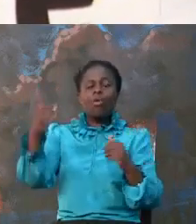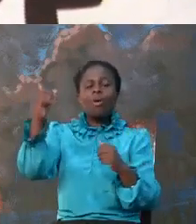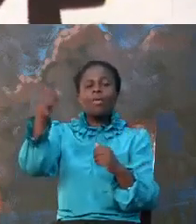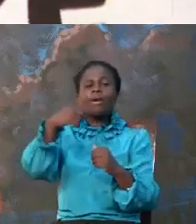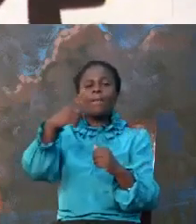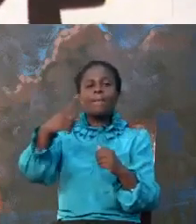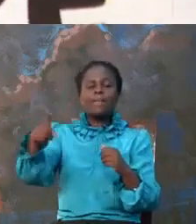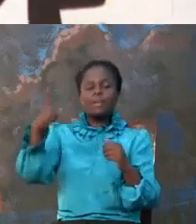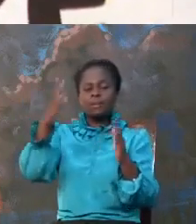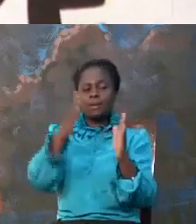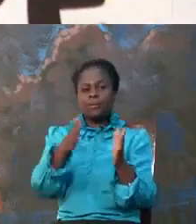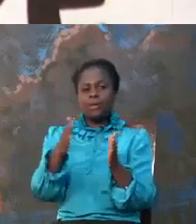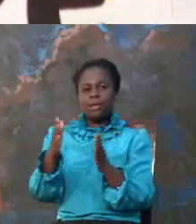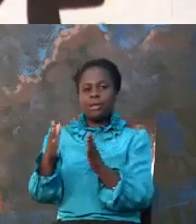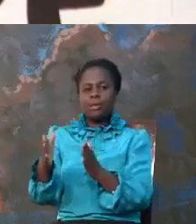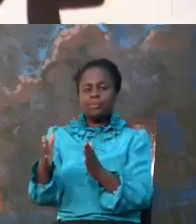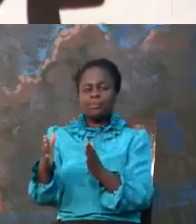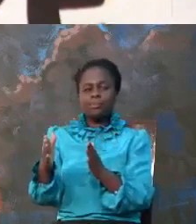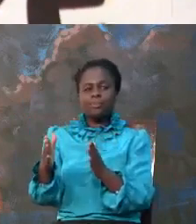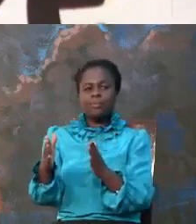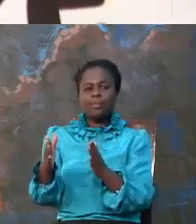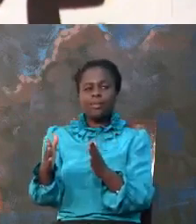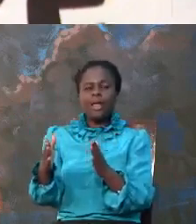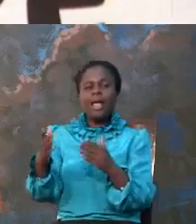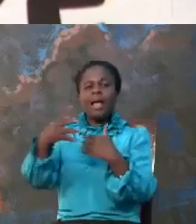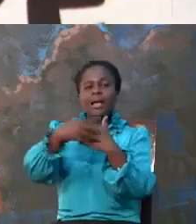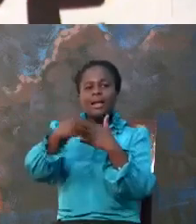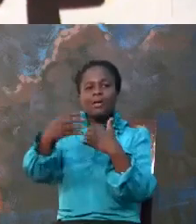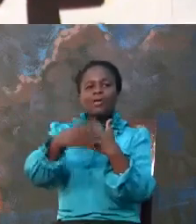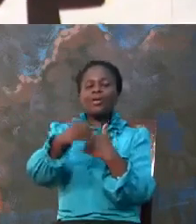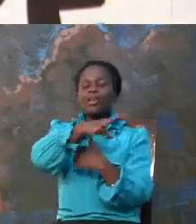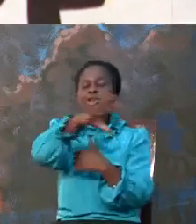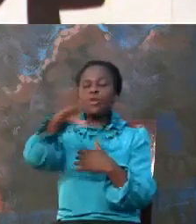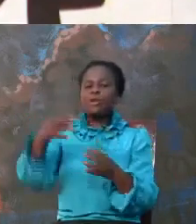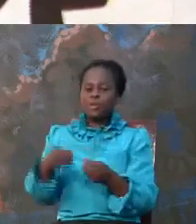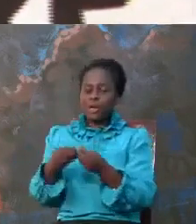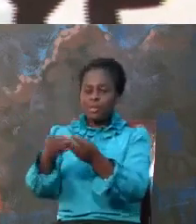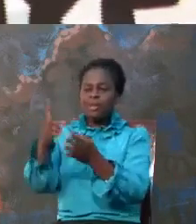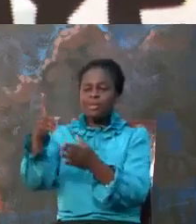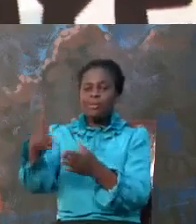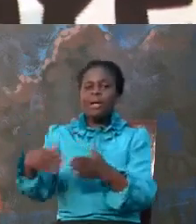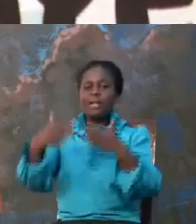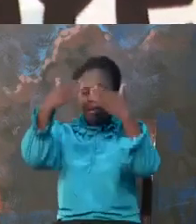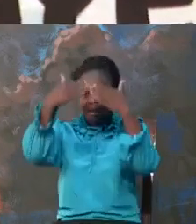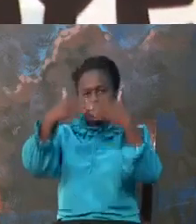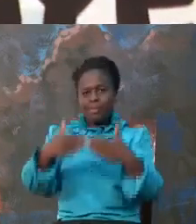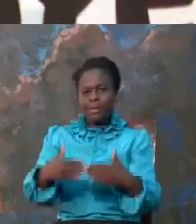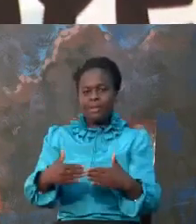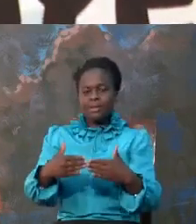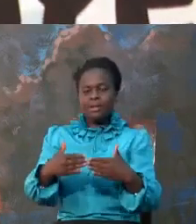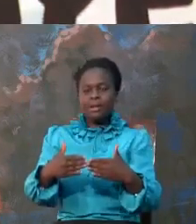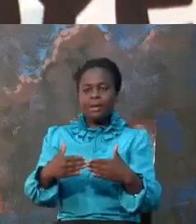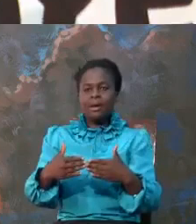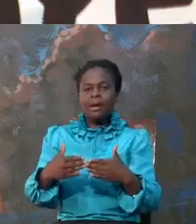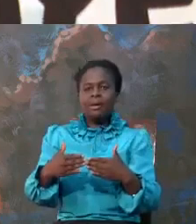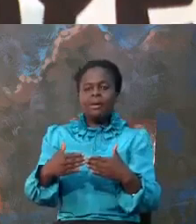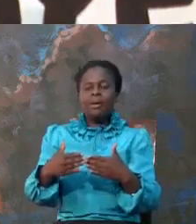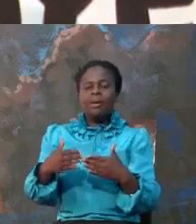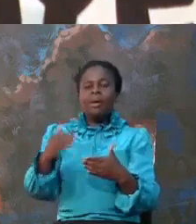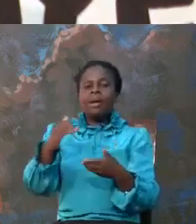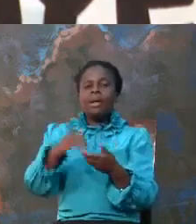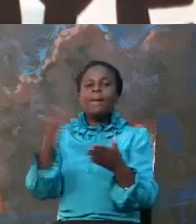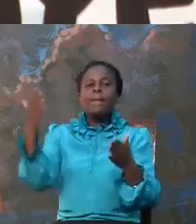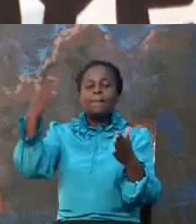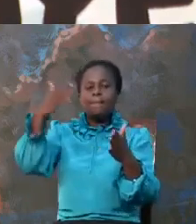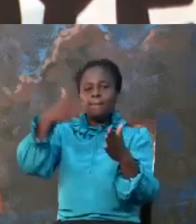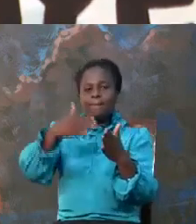wanadamu. Rekodi yote. Na kwa nini pale? Ingia pamoja nami, usogee pamoja nami, uweze kuona Biblia inavyosema. Na